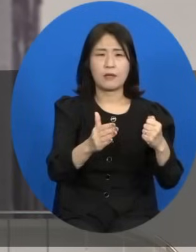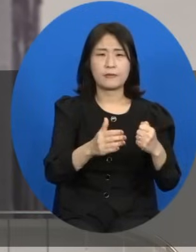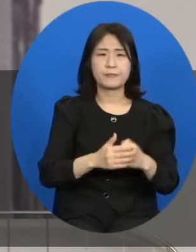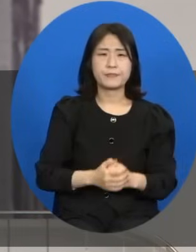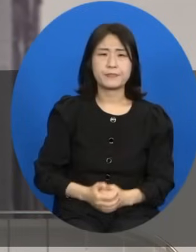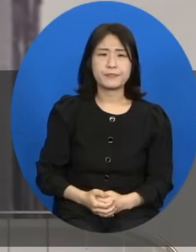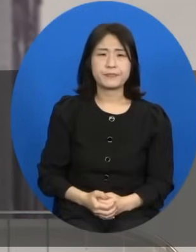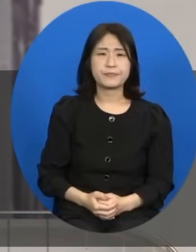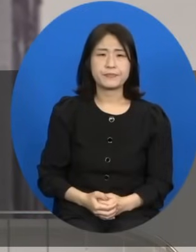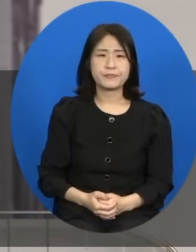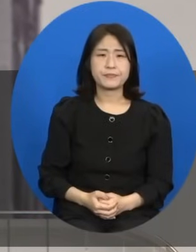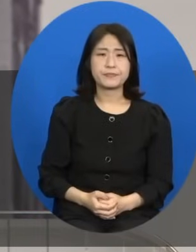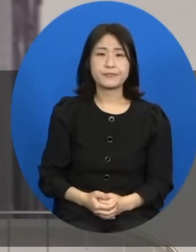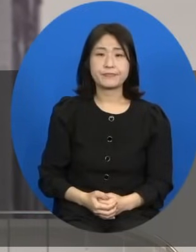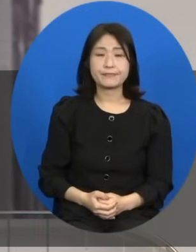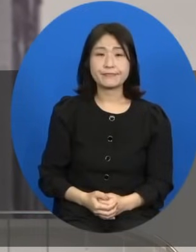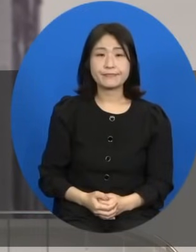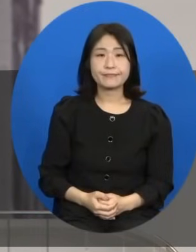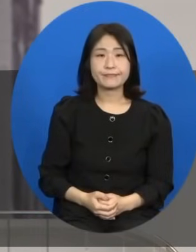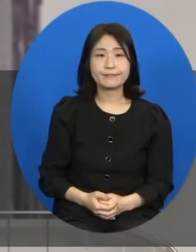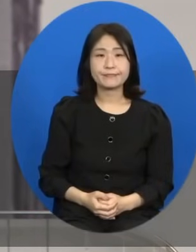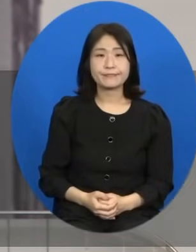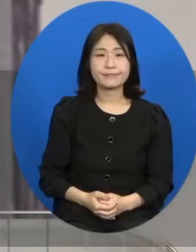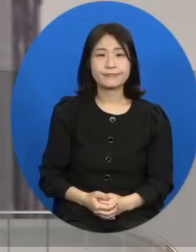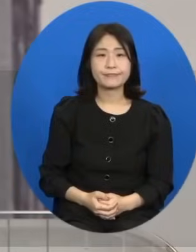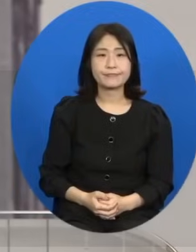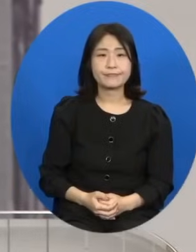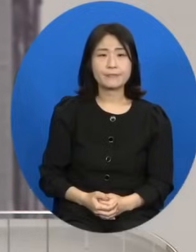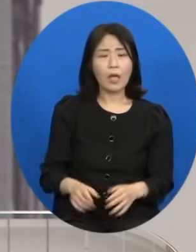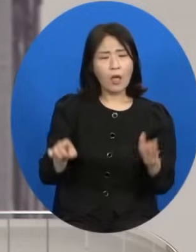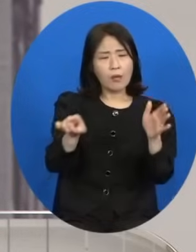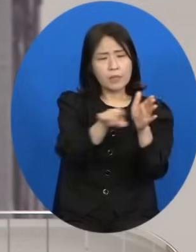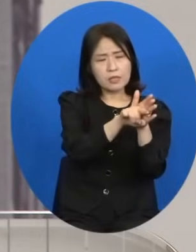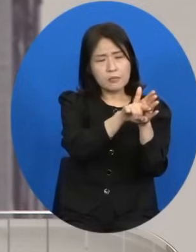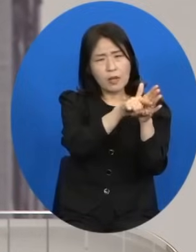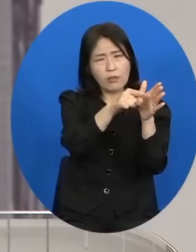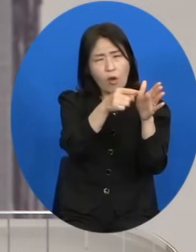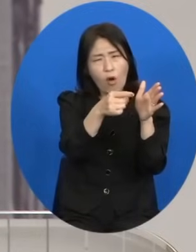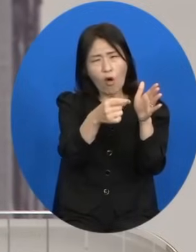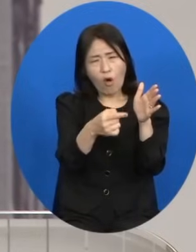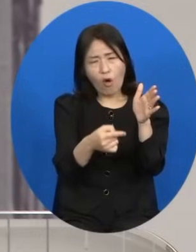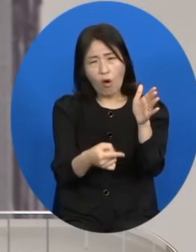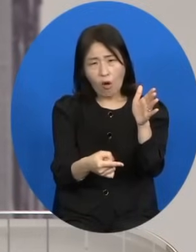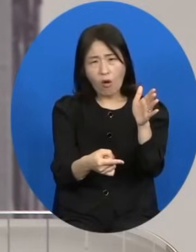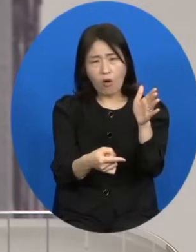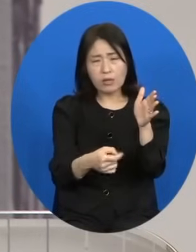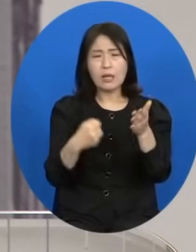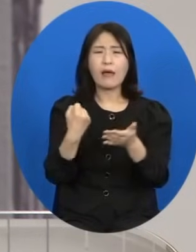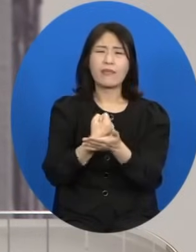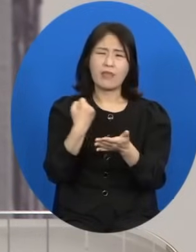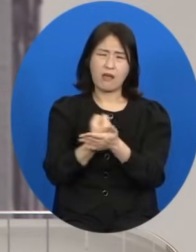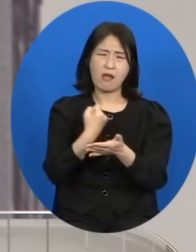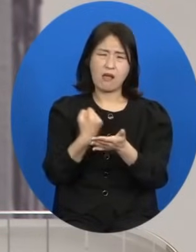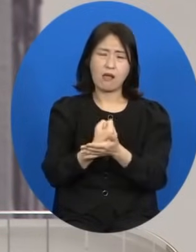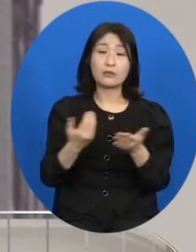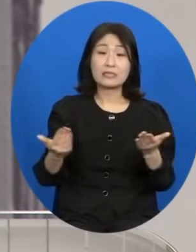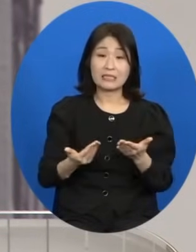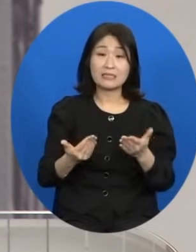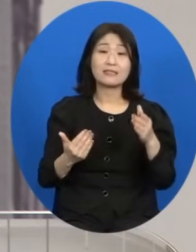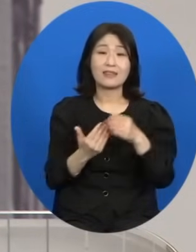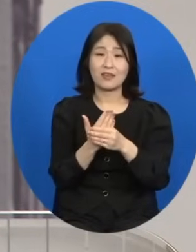받기 때문에 거기에 세뇌를 당해서 믿음에서 떠나가는 안타 까운 일들이 발생한다는